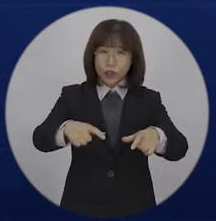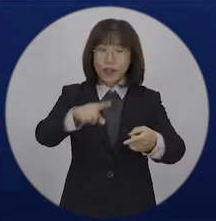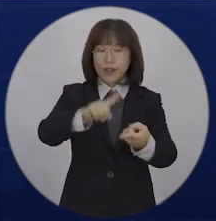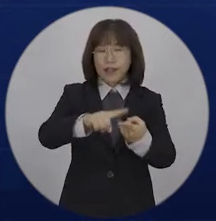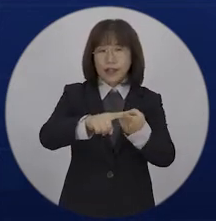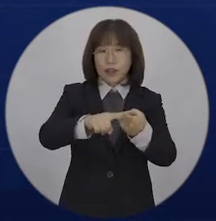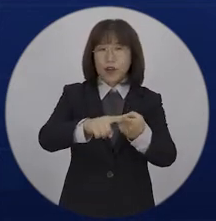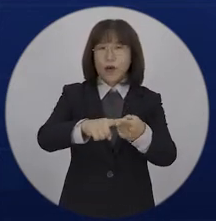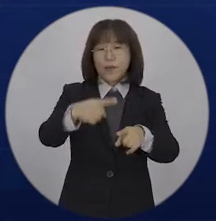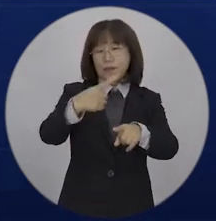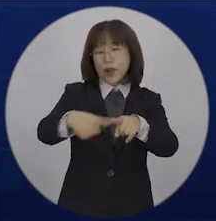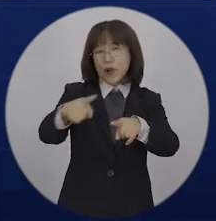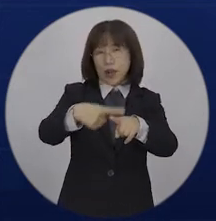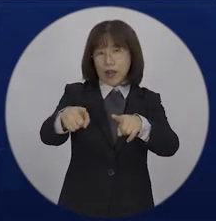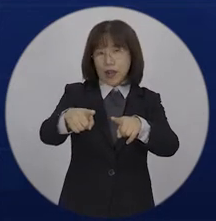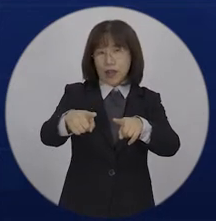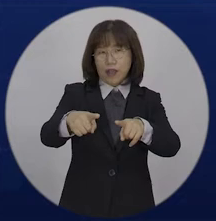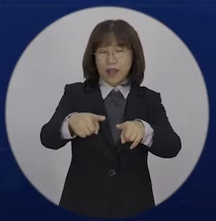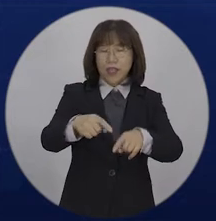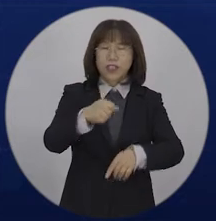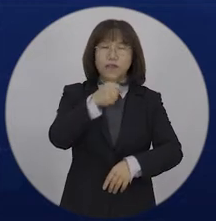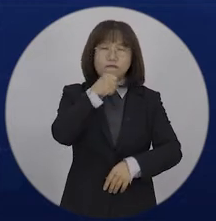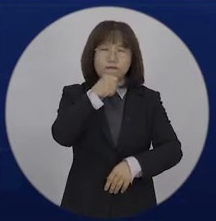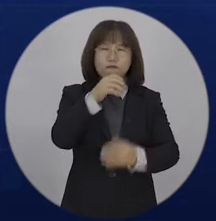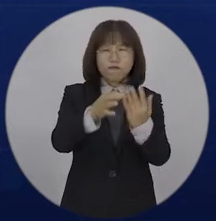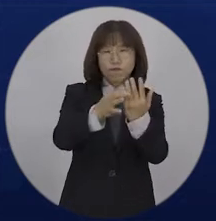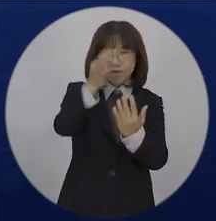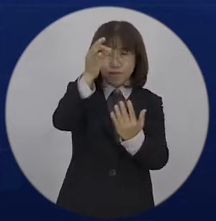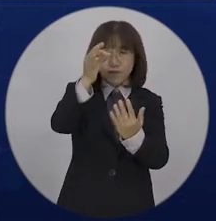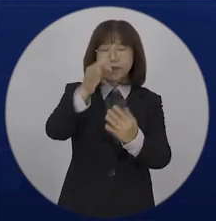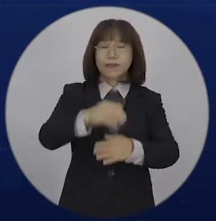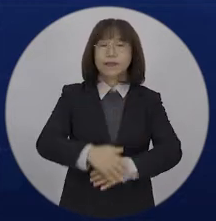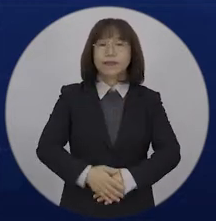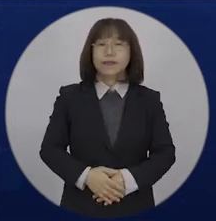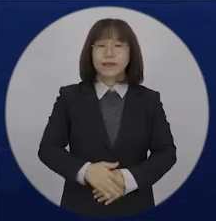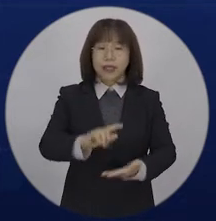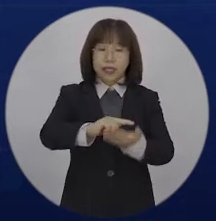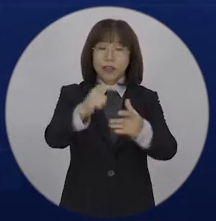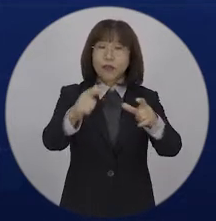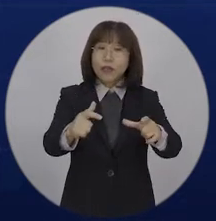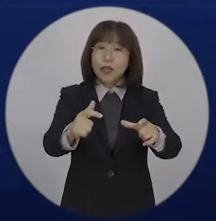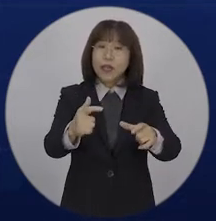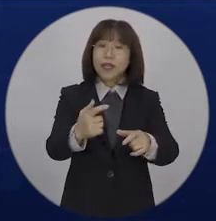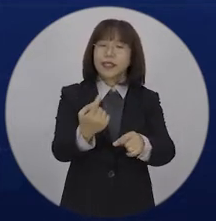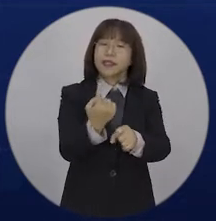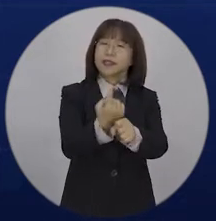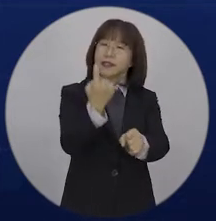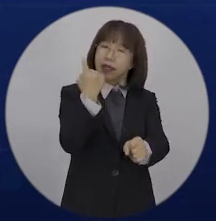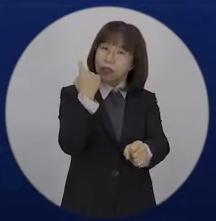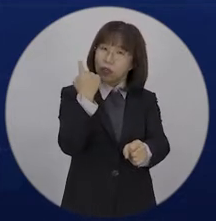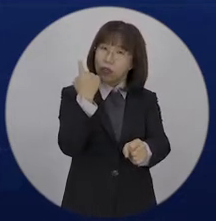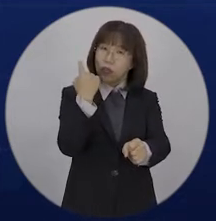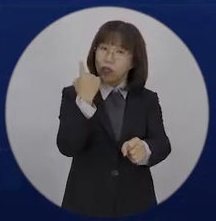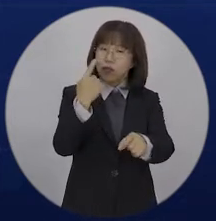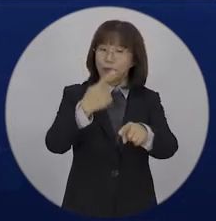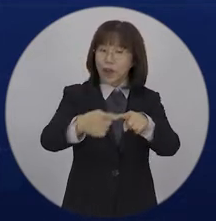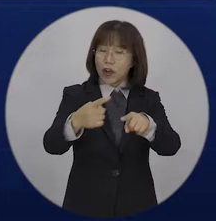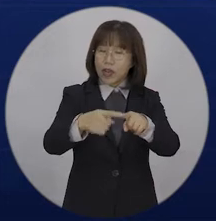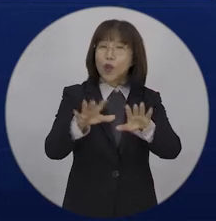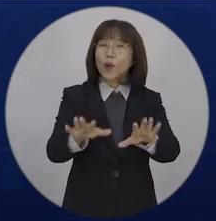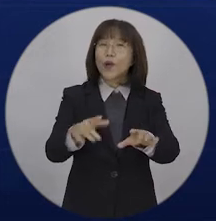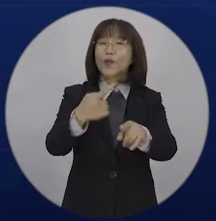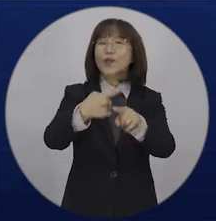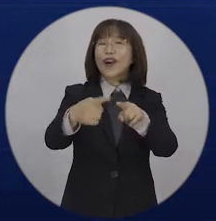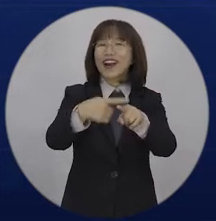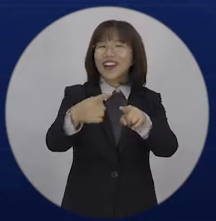전반에 관한 사항을 평가에 우수 사례를 공유하는 제도인데요 강서구가 2021년 토지 지적 관리 업무